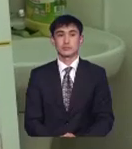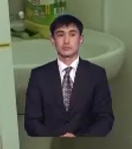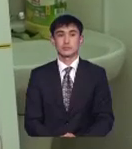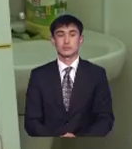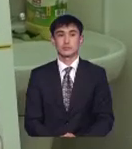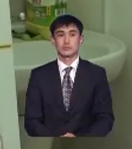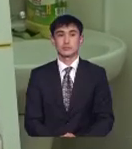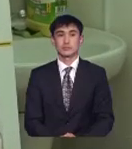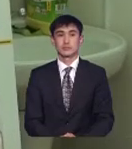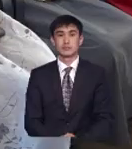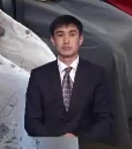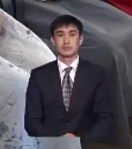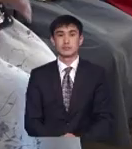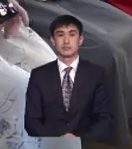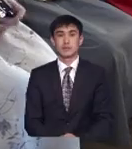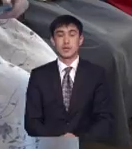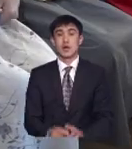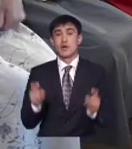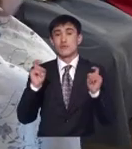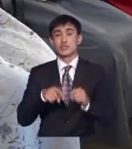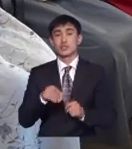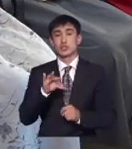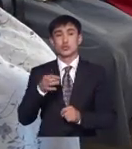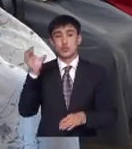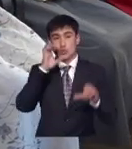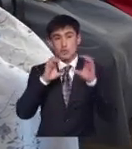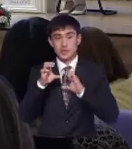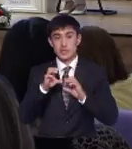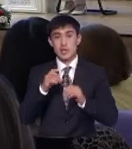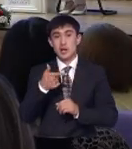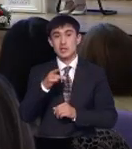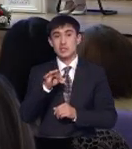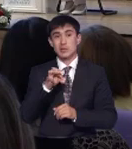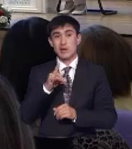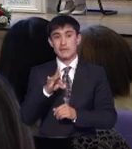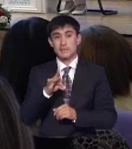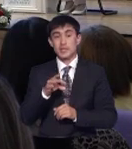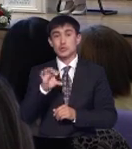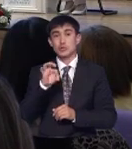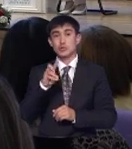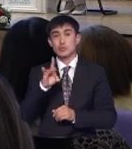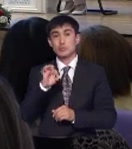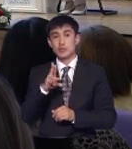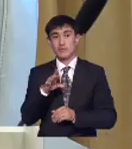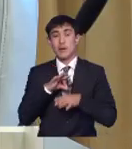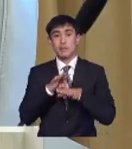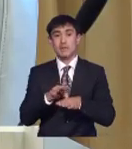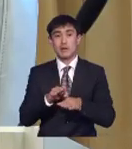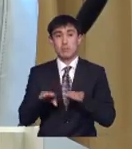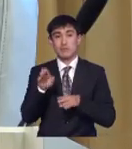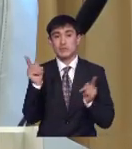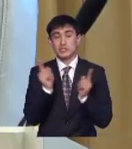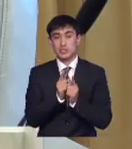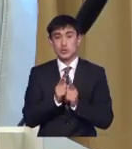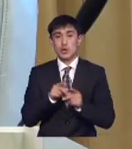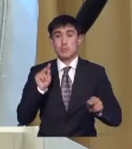түрде шығаруға мүмкіншілігіміз зор. В ходе своего визита в ЖТСУский университет Галиаскар Сарыбаев и Султан Дюсембинов провели продуктивную